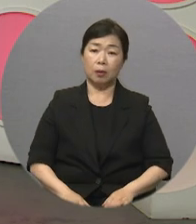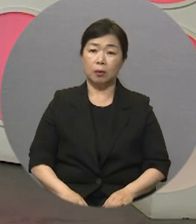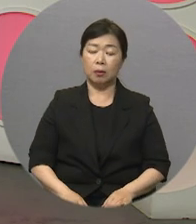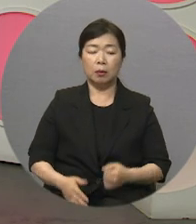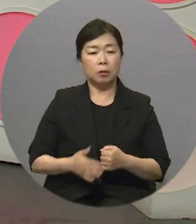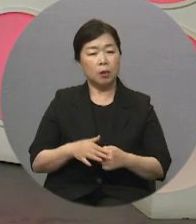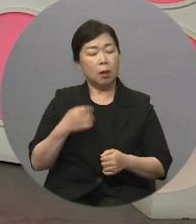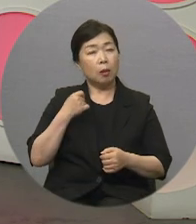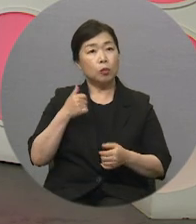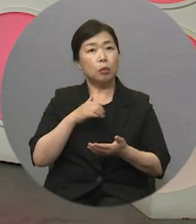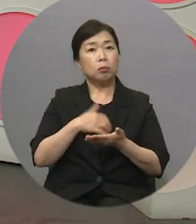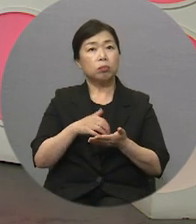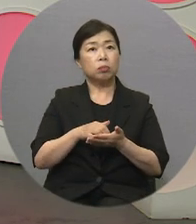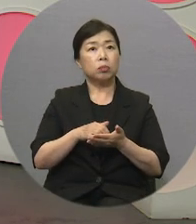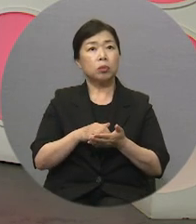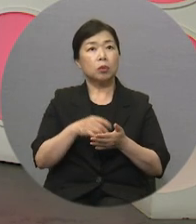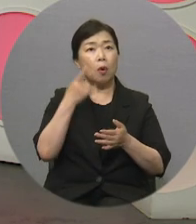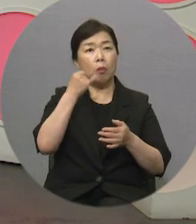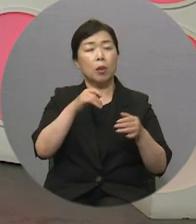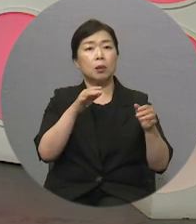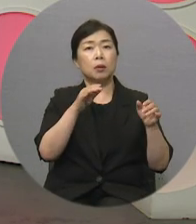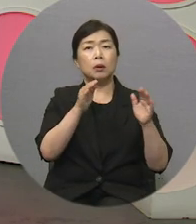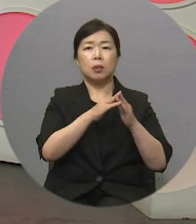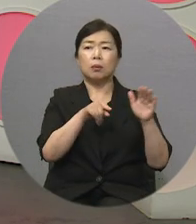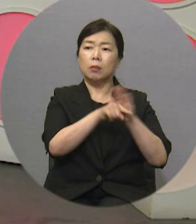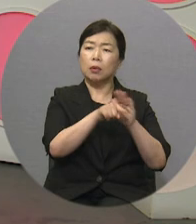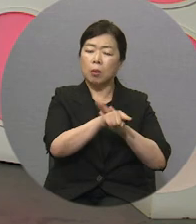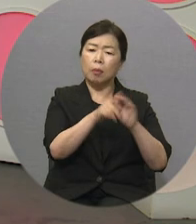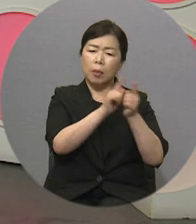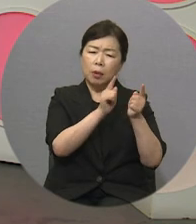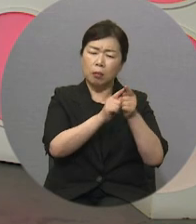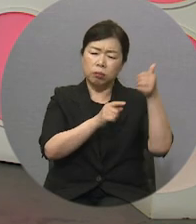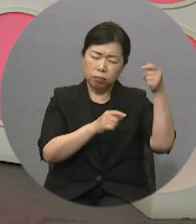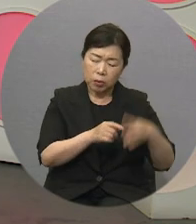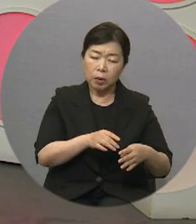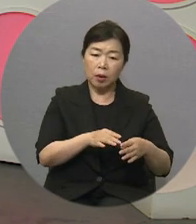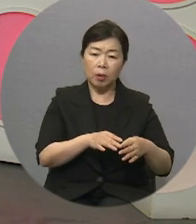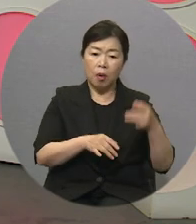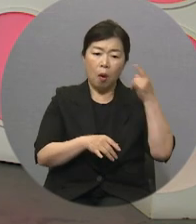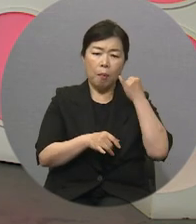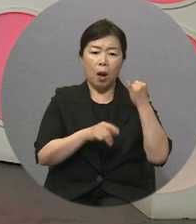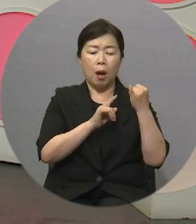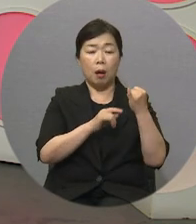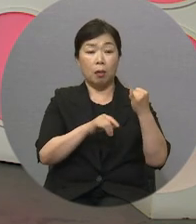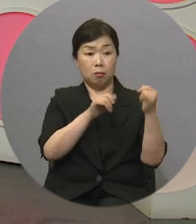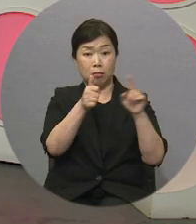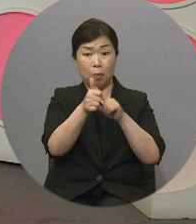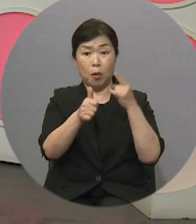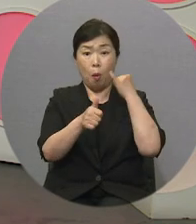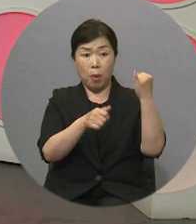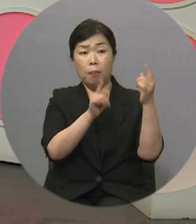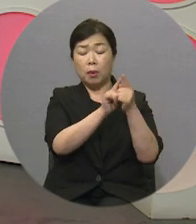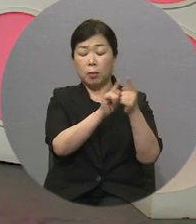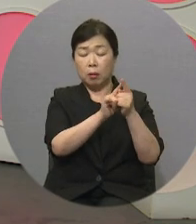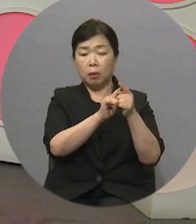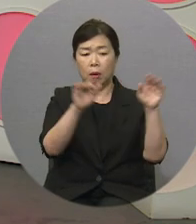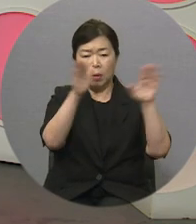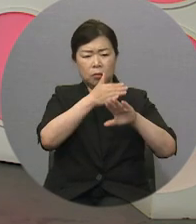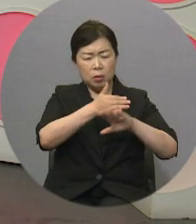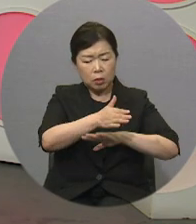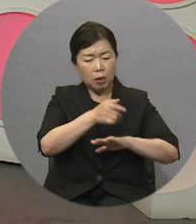그래서 횟수가 줄긴 했지만 그 뒤로도 남편은 어머님과 밤늦게 데이트를 하곤 했고 그러다 어머님은